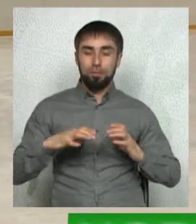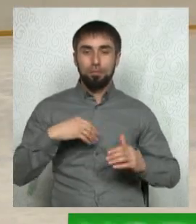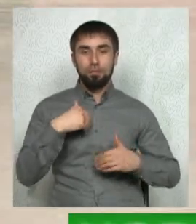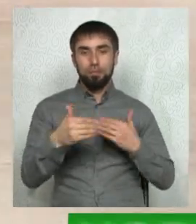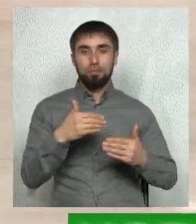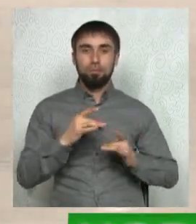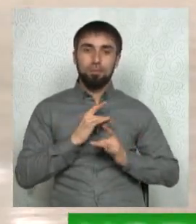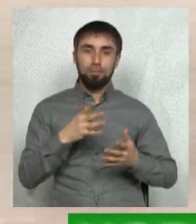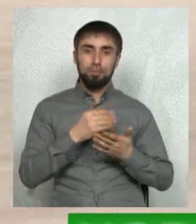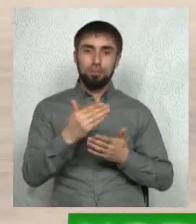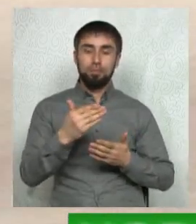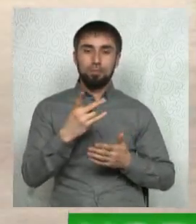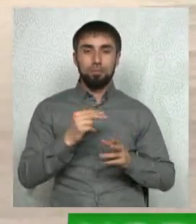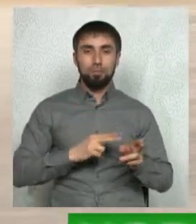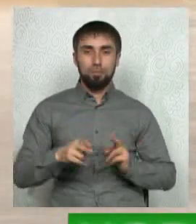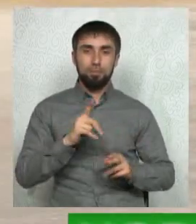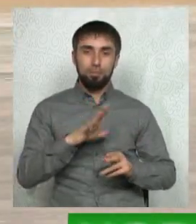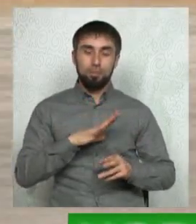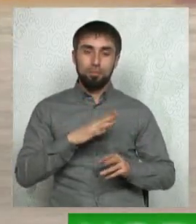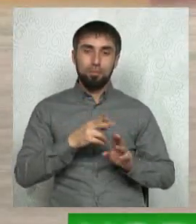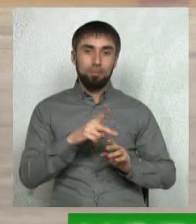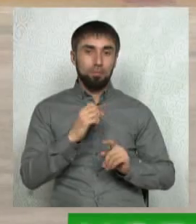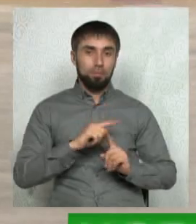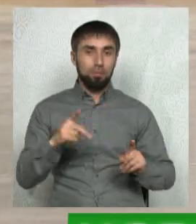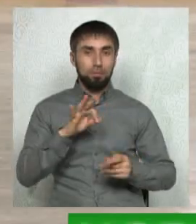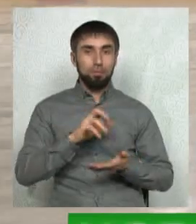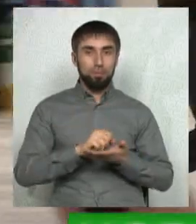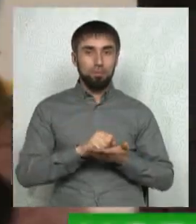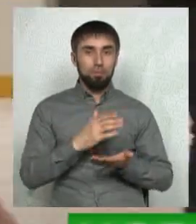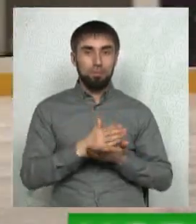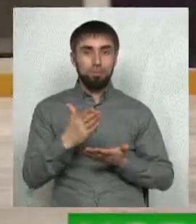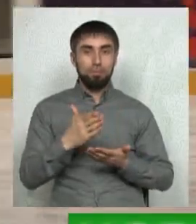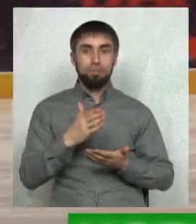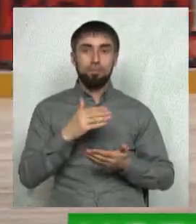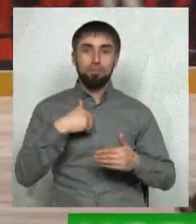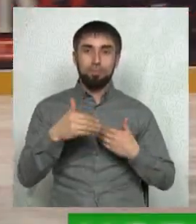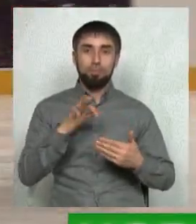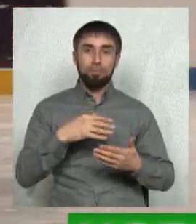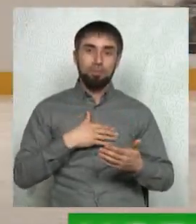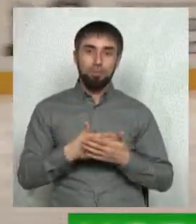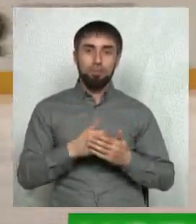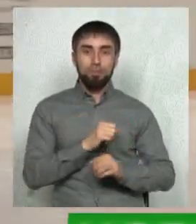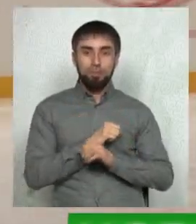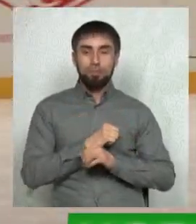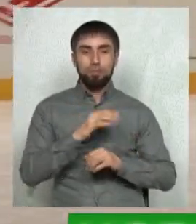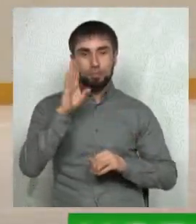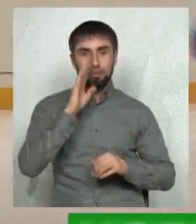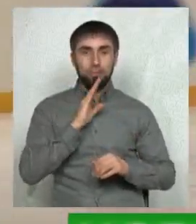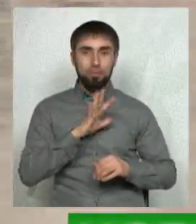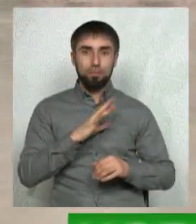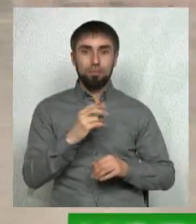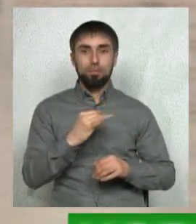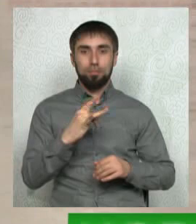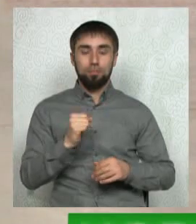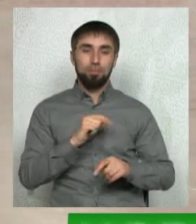предложили отпраздновать свой день на коньках, что немного необычно, но занимательно. Предложение об активном отдыхе парни и девушки восприняли на ура.